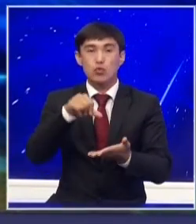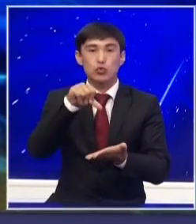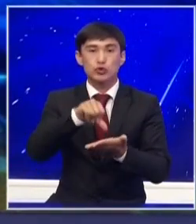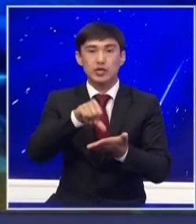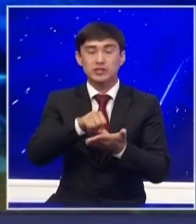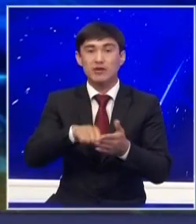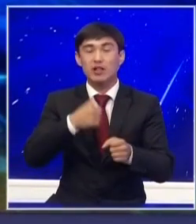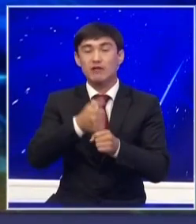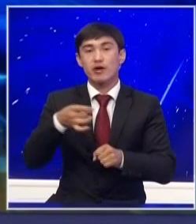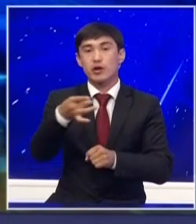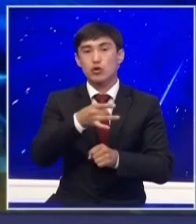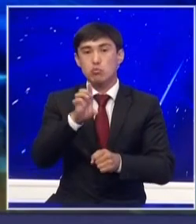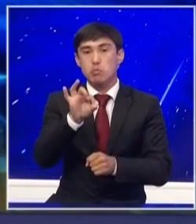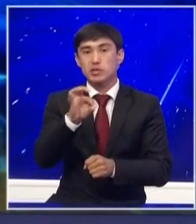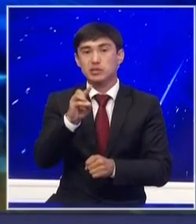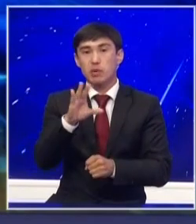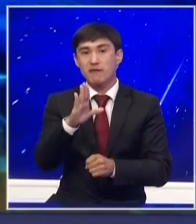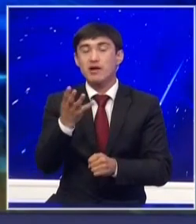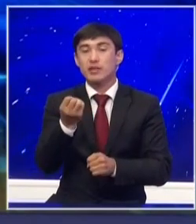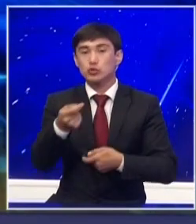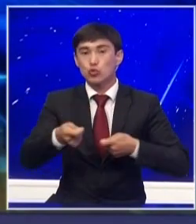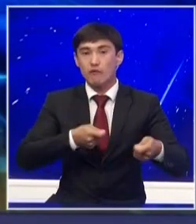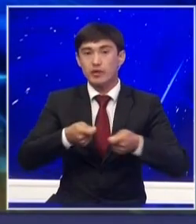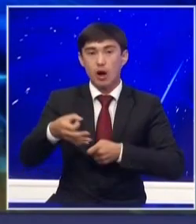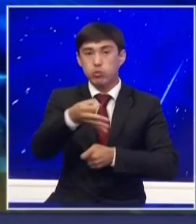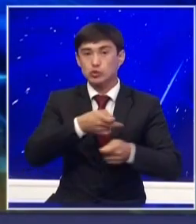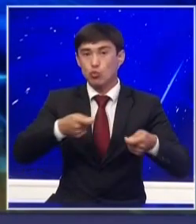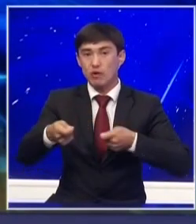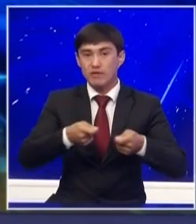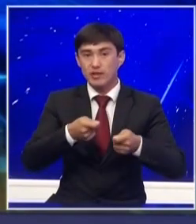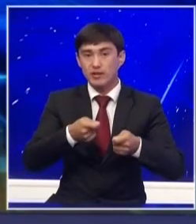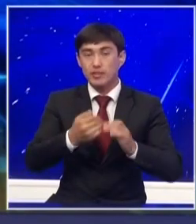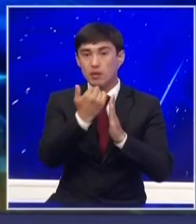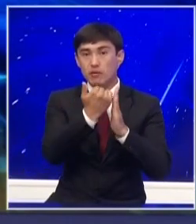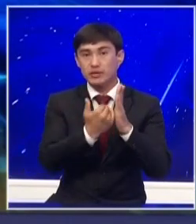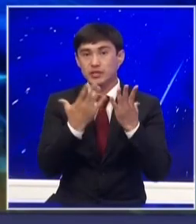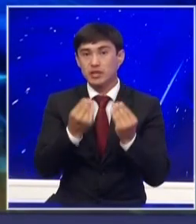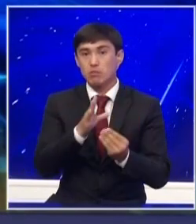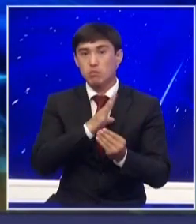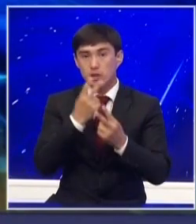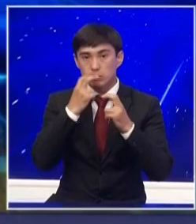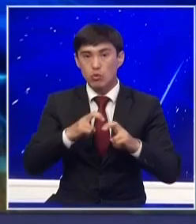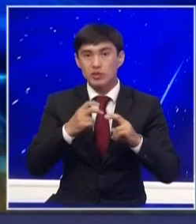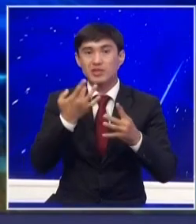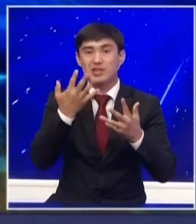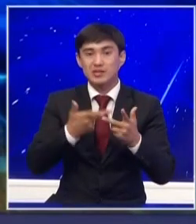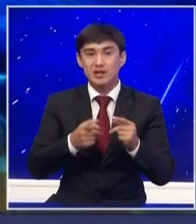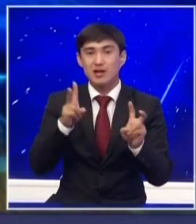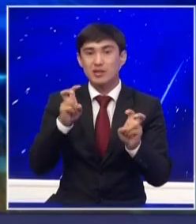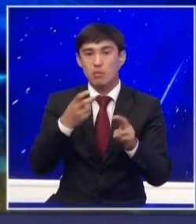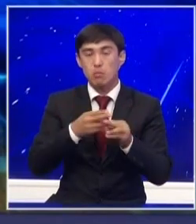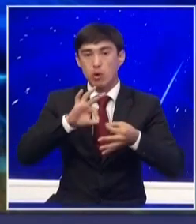приняли участие глава региона Бейбит Исабаев, а также руководители областных управлений. На повестке дня было рассмотрено несколько